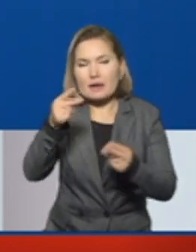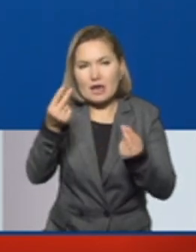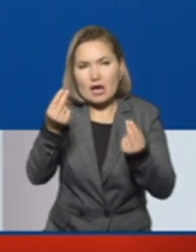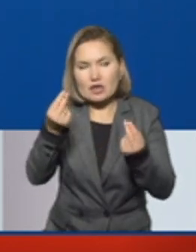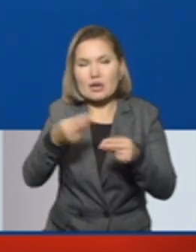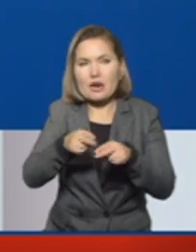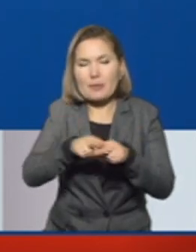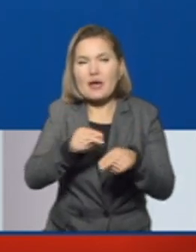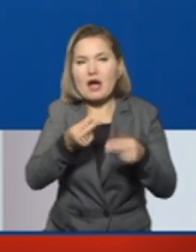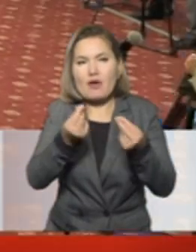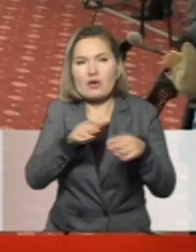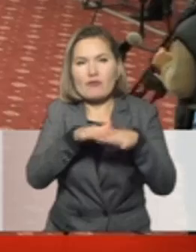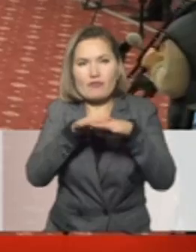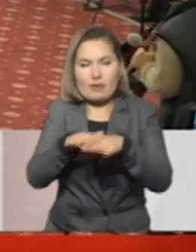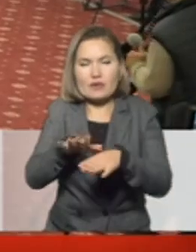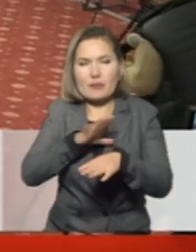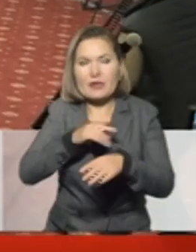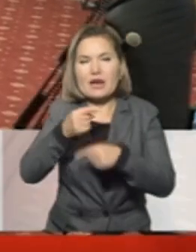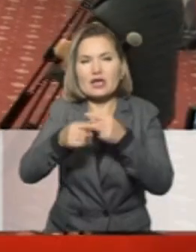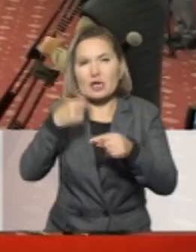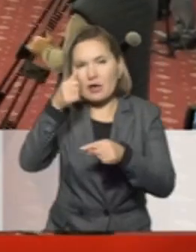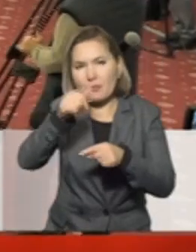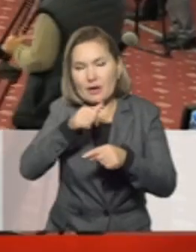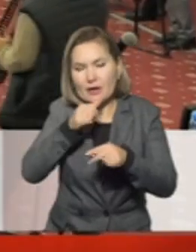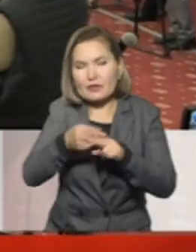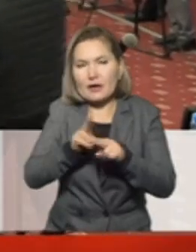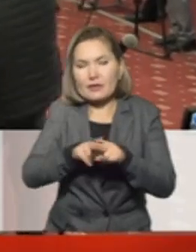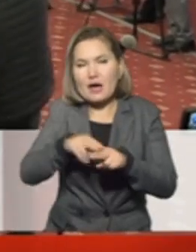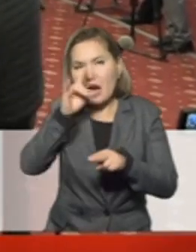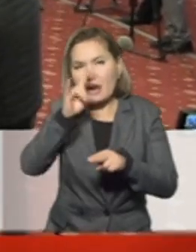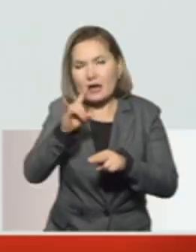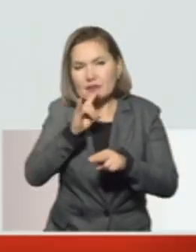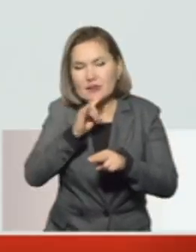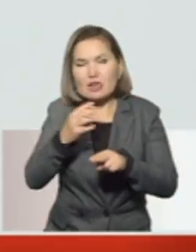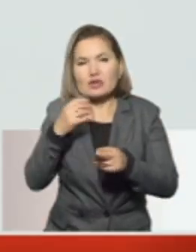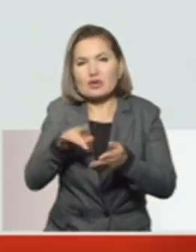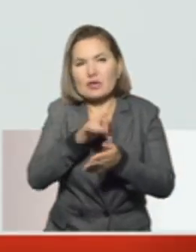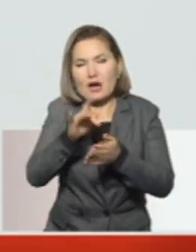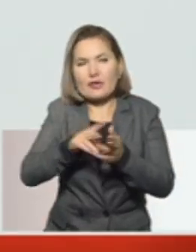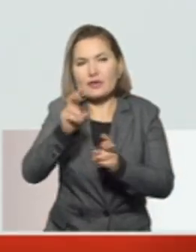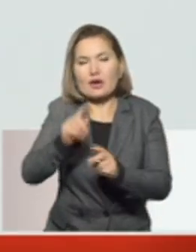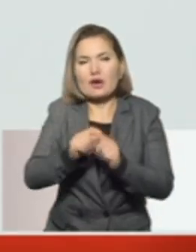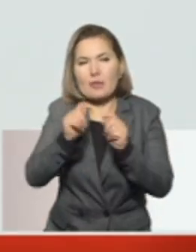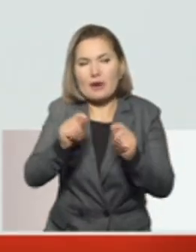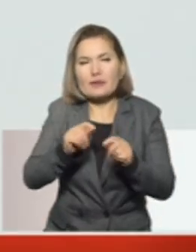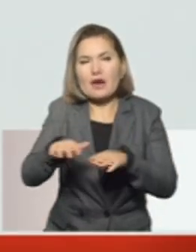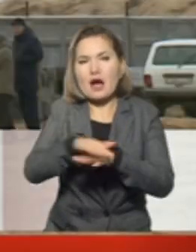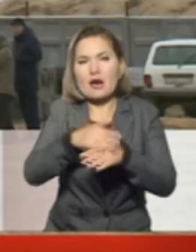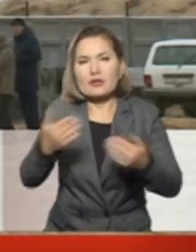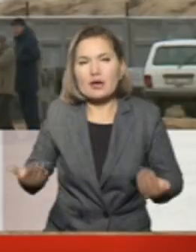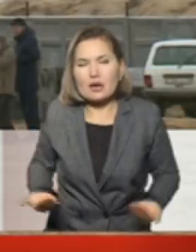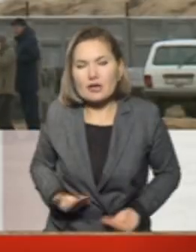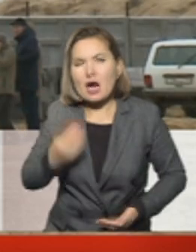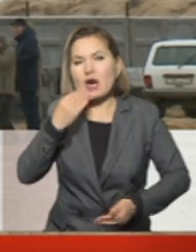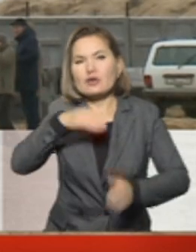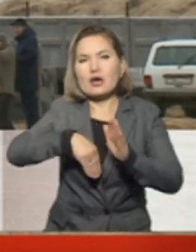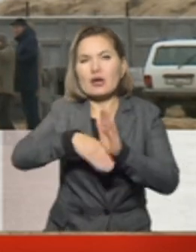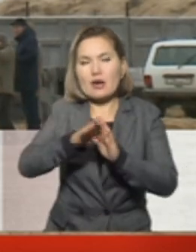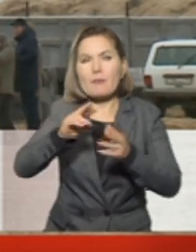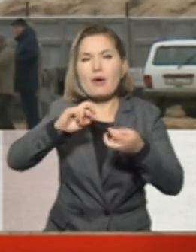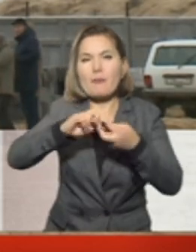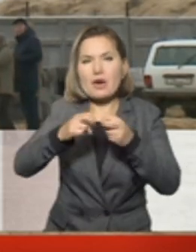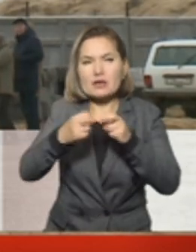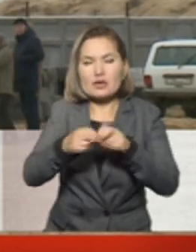астам инвестиция салды. Келер жылы ел игілігіне табысталады. Халықтың өмір сүру сапасын, тұрмысын жақсарту мәселесі